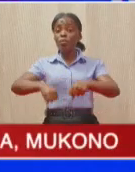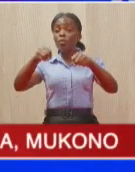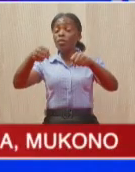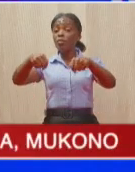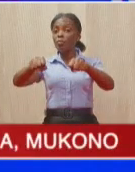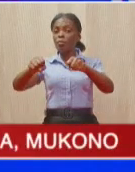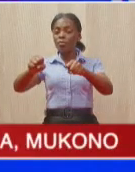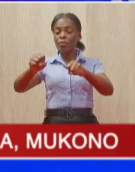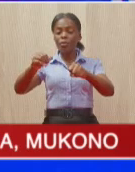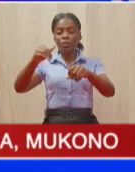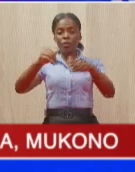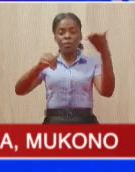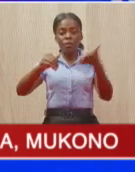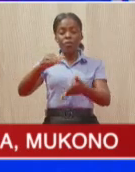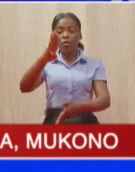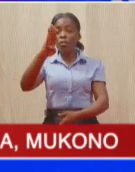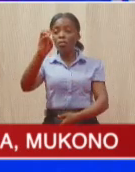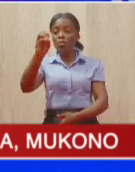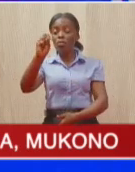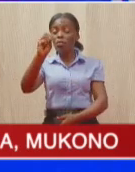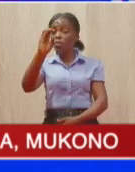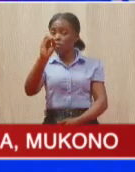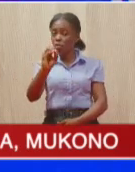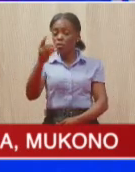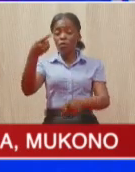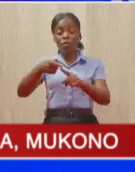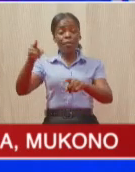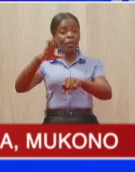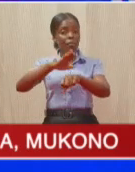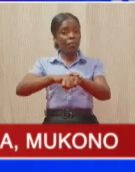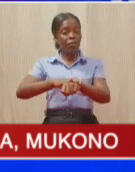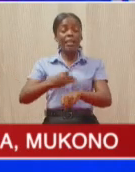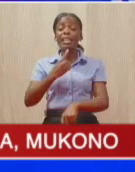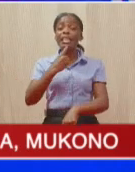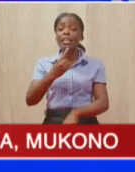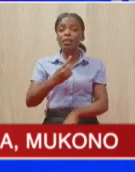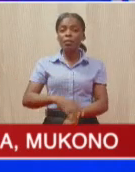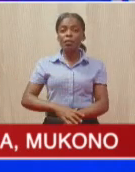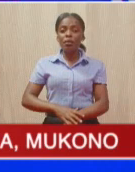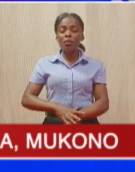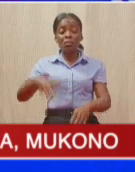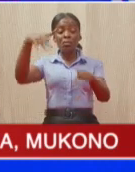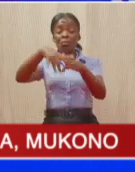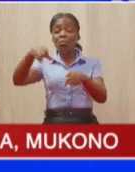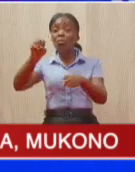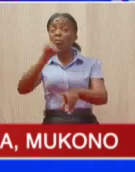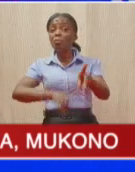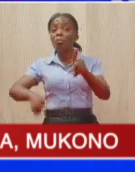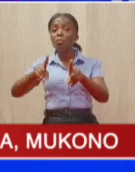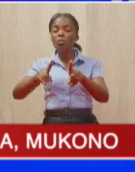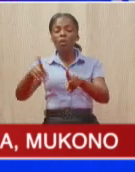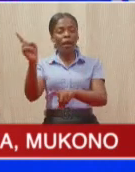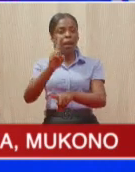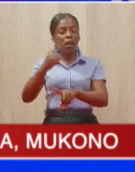boda boda amanyidwa nga John Bosco isabirie okuva waliye mukono agamba nti mukifo ky'okusaabaza abantu ate mugenda maaso n'okupanga